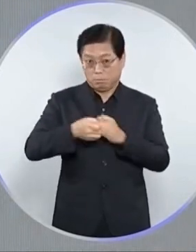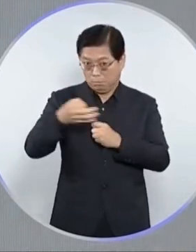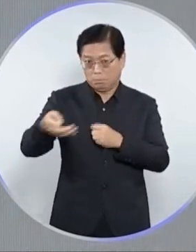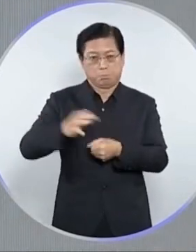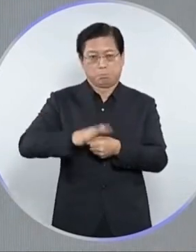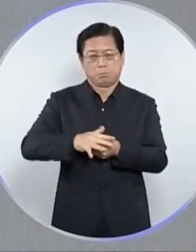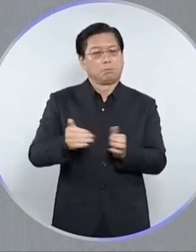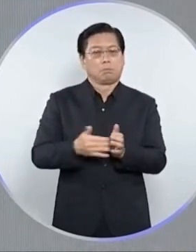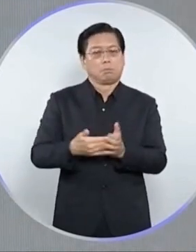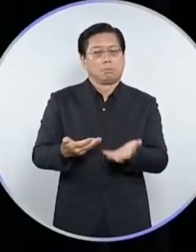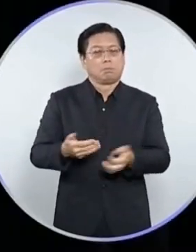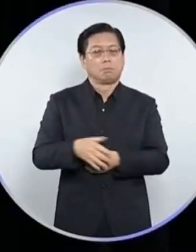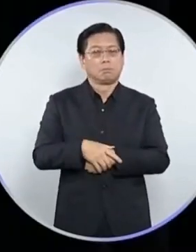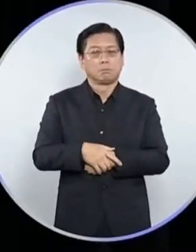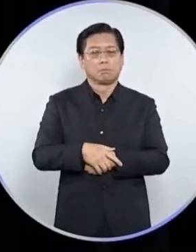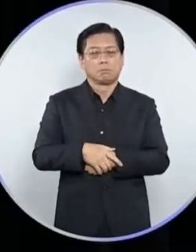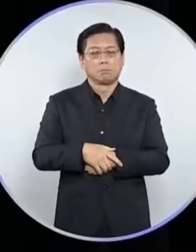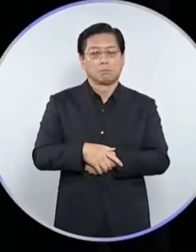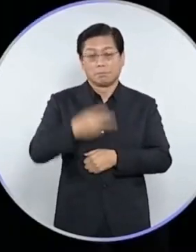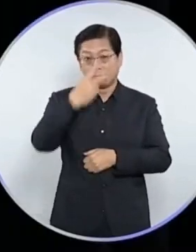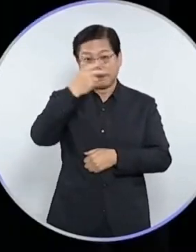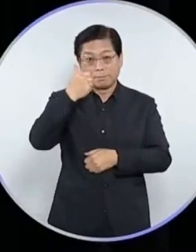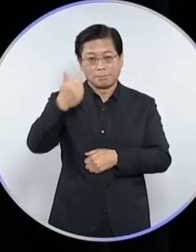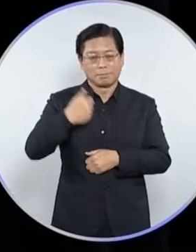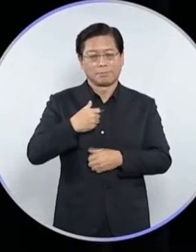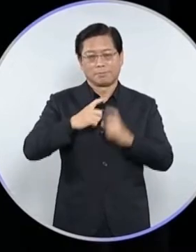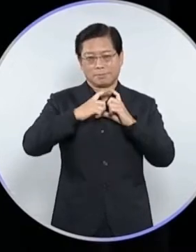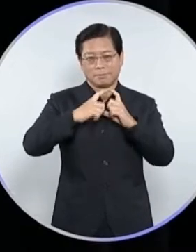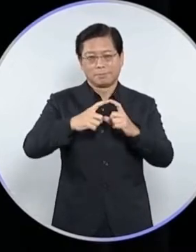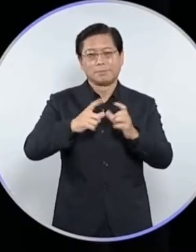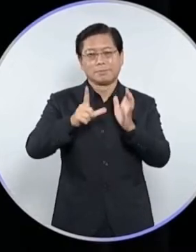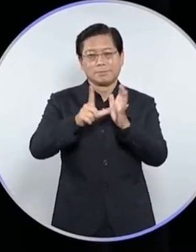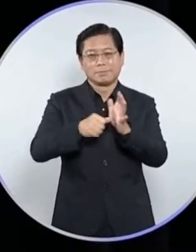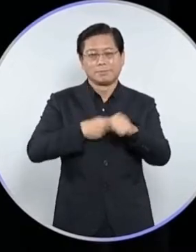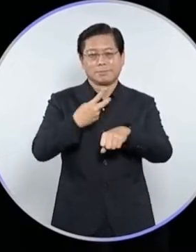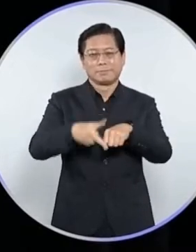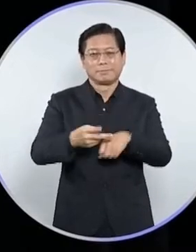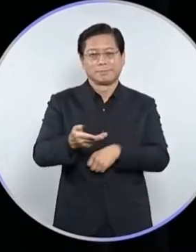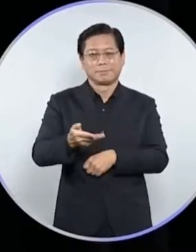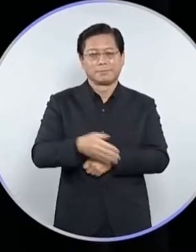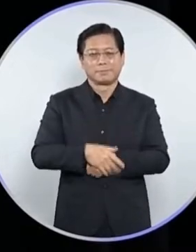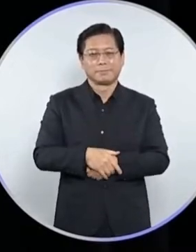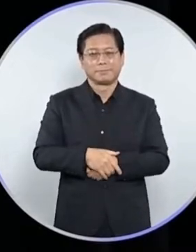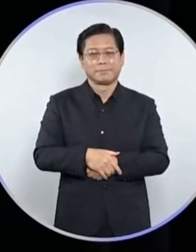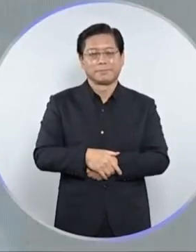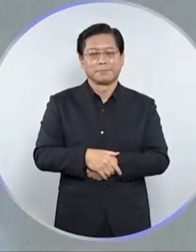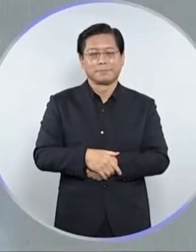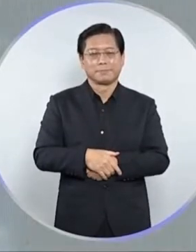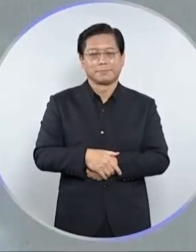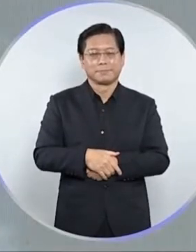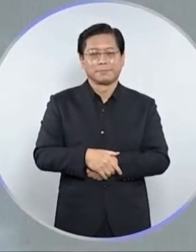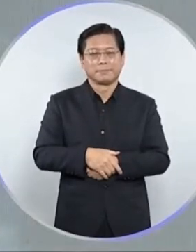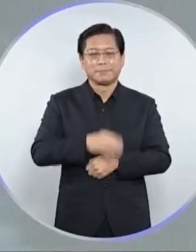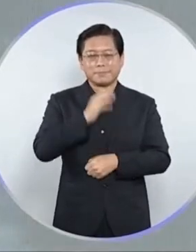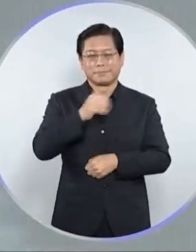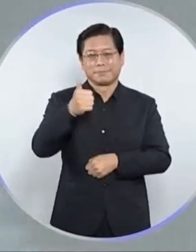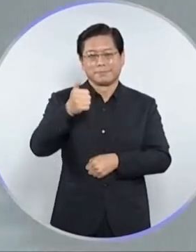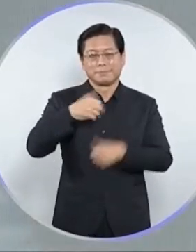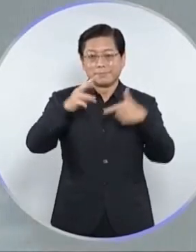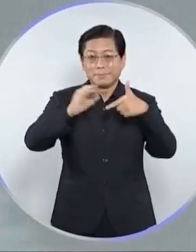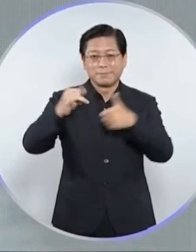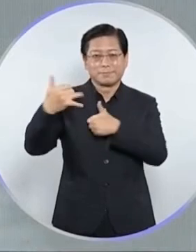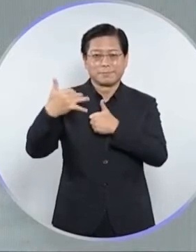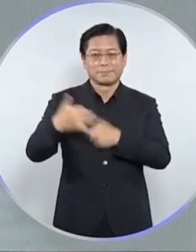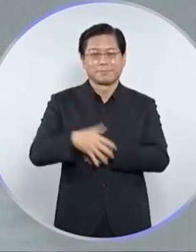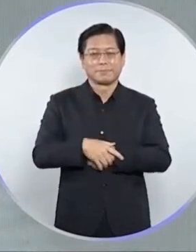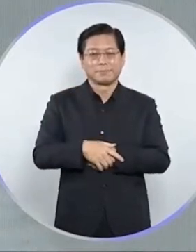缴了，就这样。 请赖清德先生回答，时间两分钟，请回答。 是，谢谢廖女士的